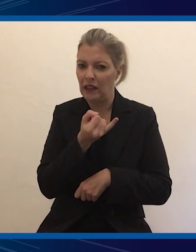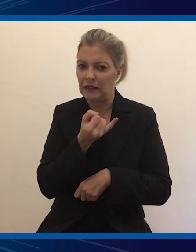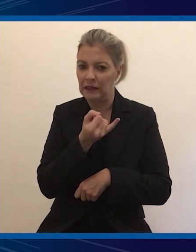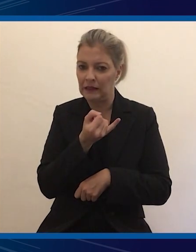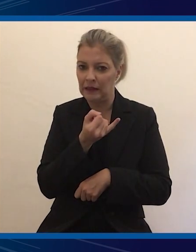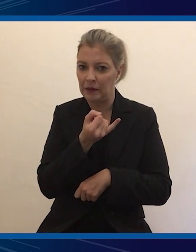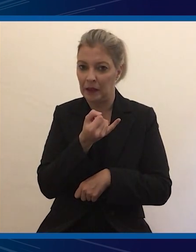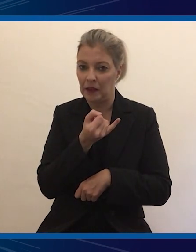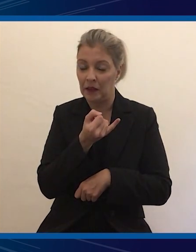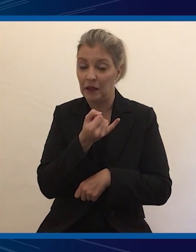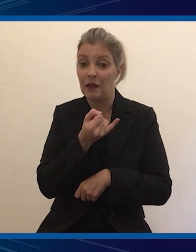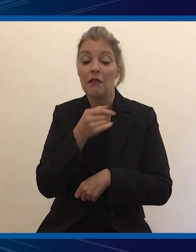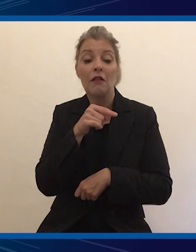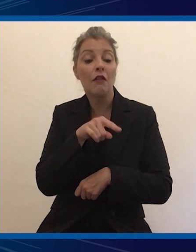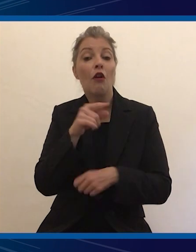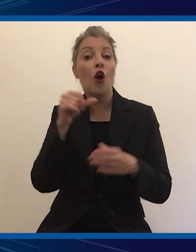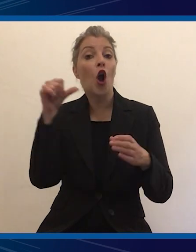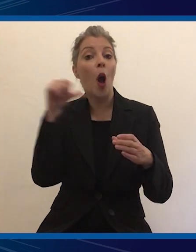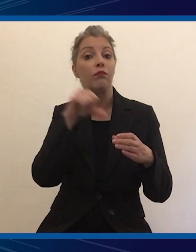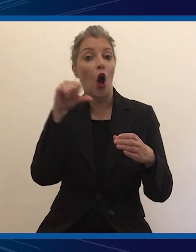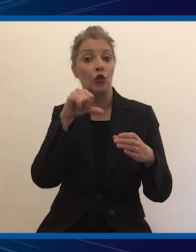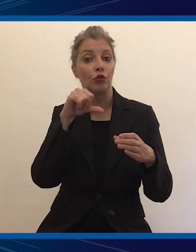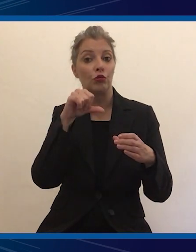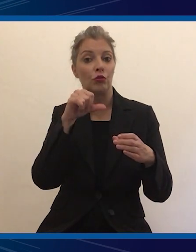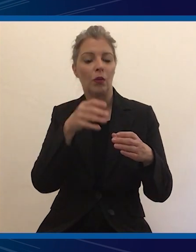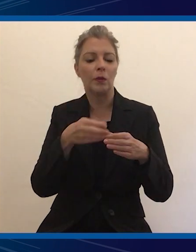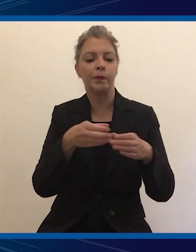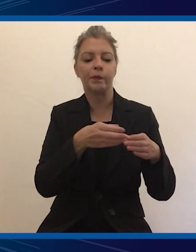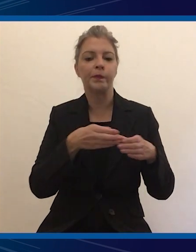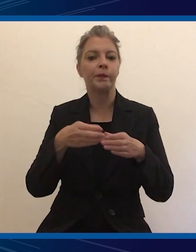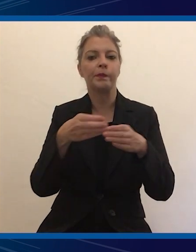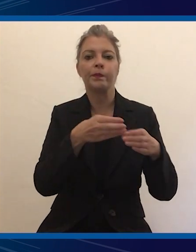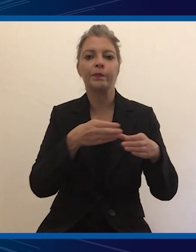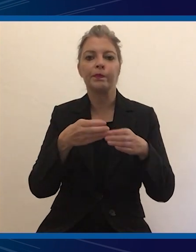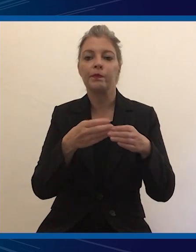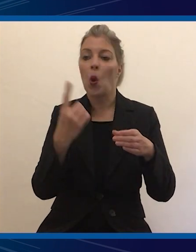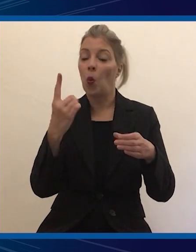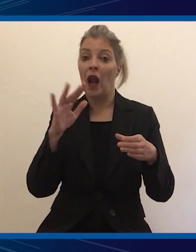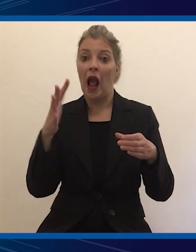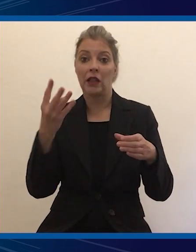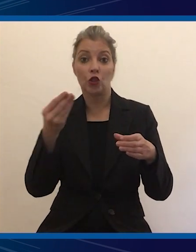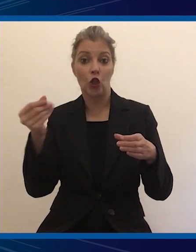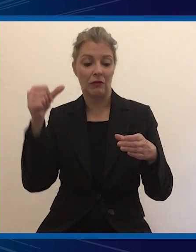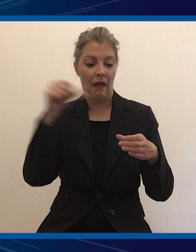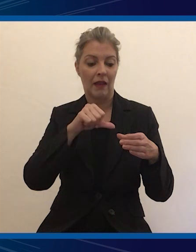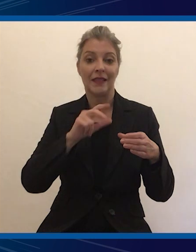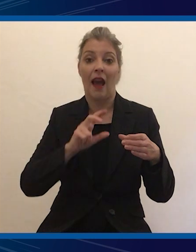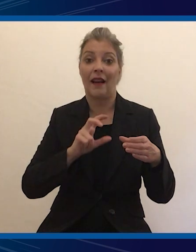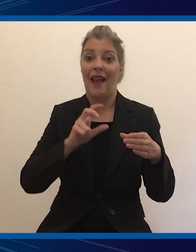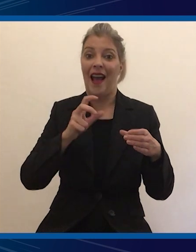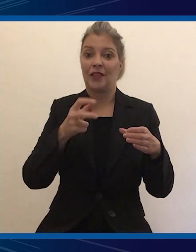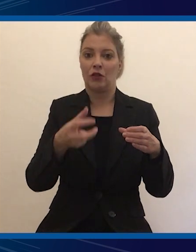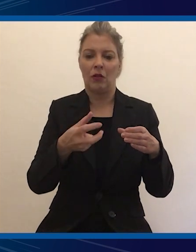Durante la sintesi di questo composto, dopo l'aggiunta dell'ultimo reagente, si formano cristalli di dimensione nanometrica.